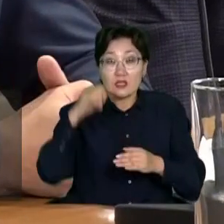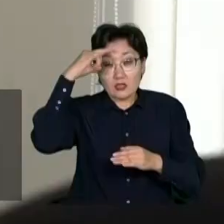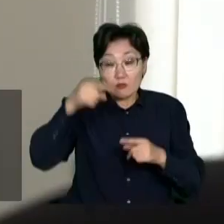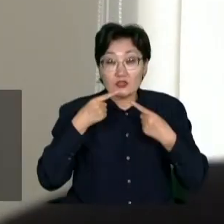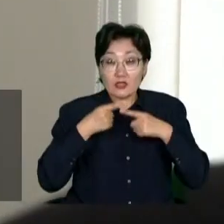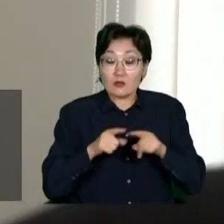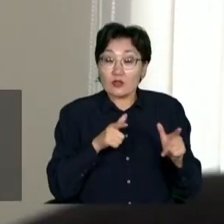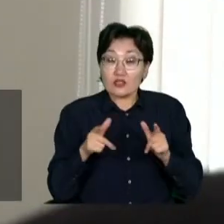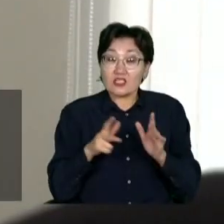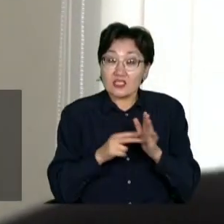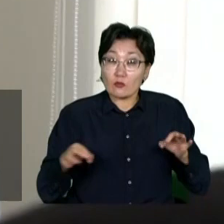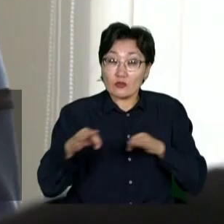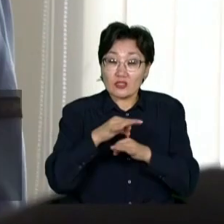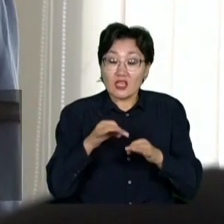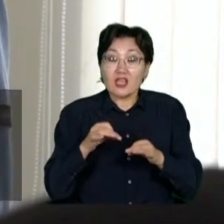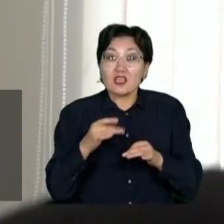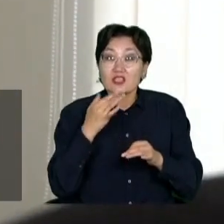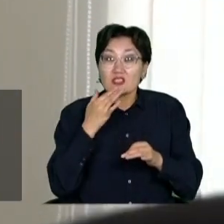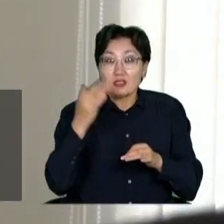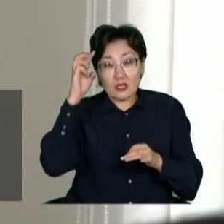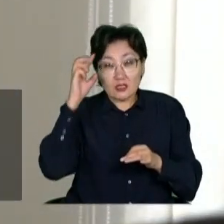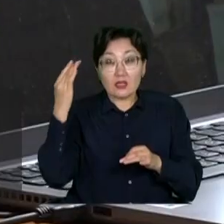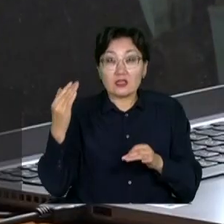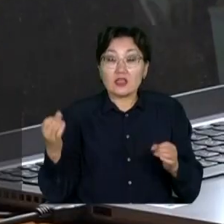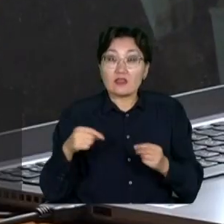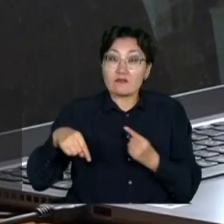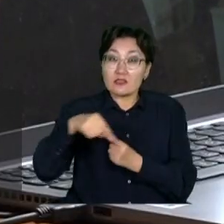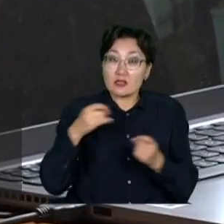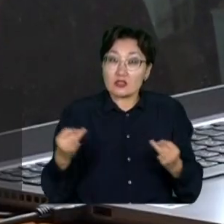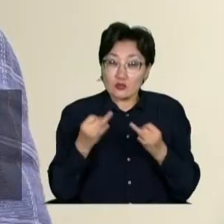дайындаған 8 жобаға шетелдіктер қызығушылық танытып жатыр.